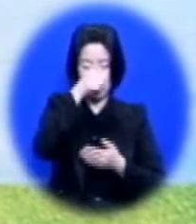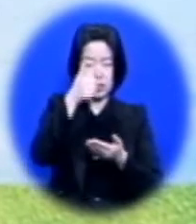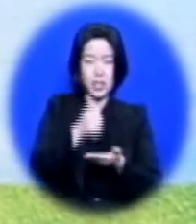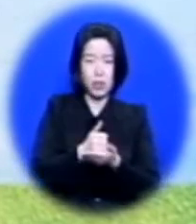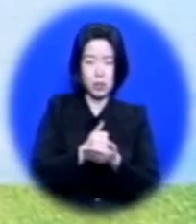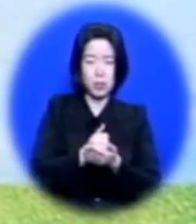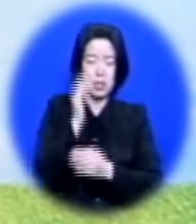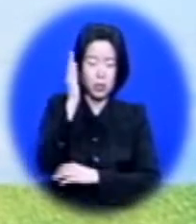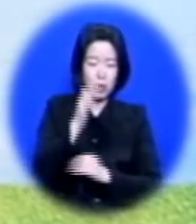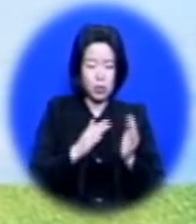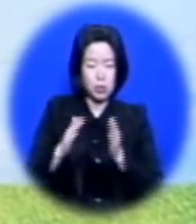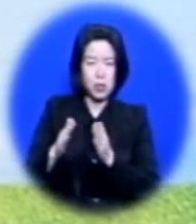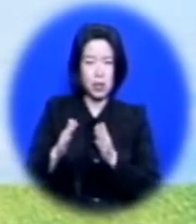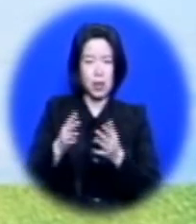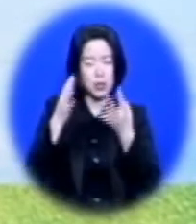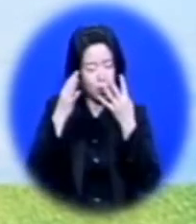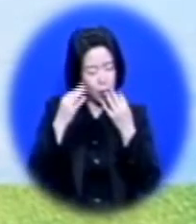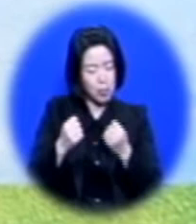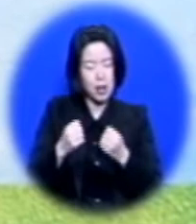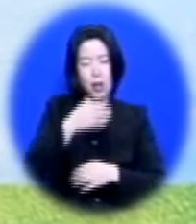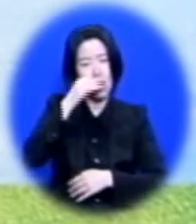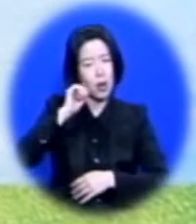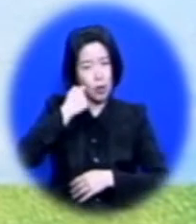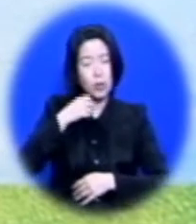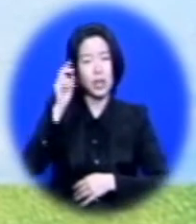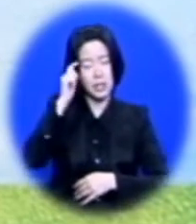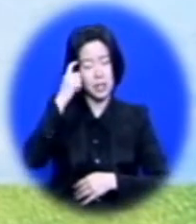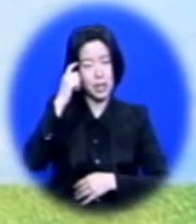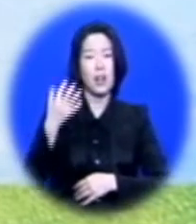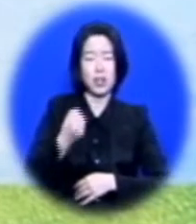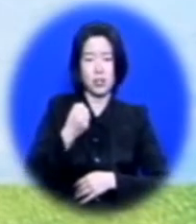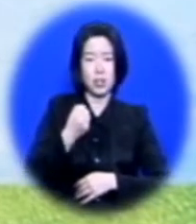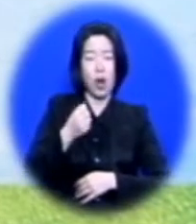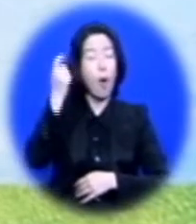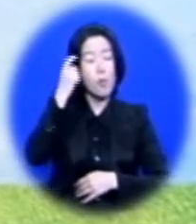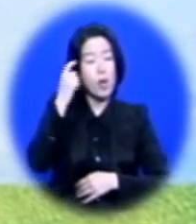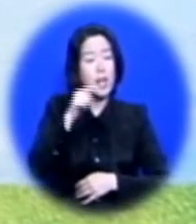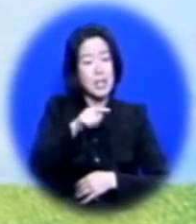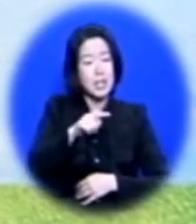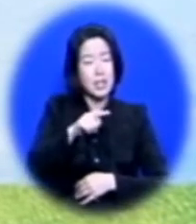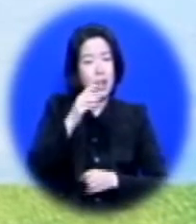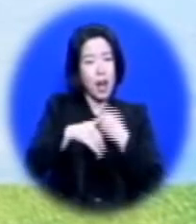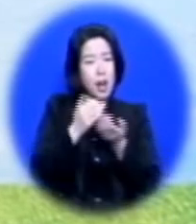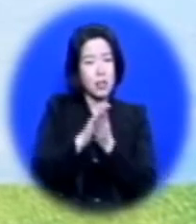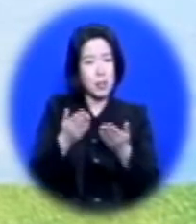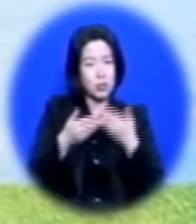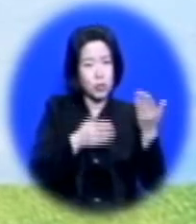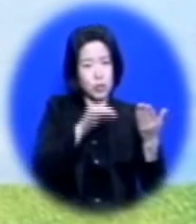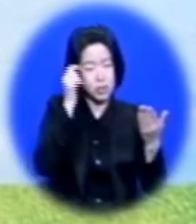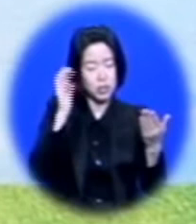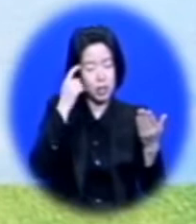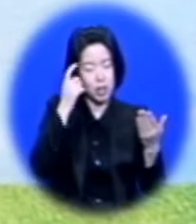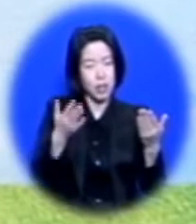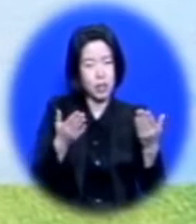설교 준비 하는게 얼마나 어려워 아 하는 생각이 들었어 왜 하필이면 이 장로님 에게 이 본문이 주어 졌을 까